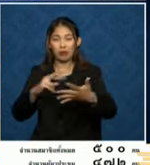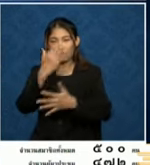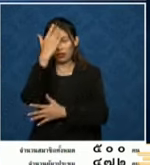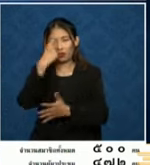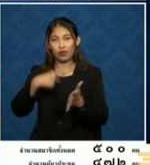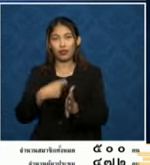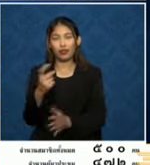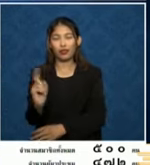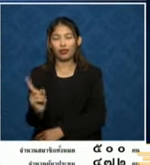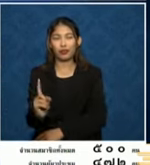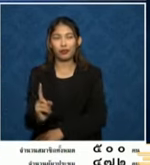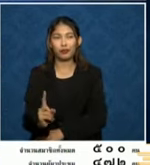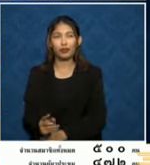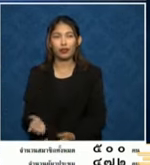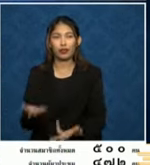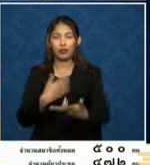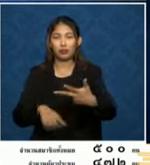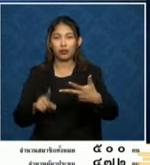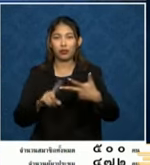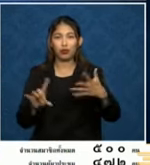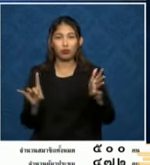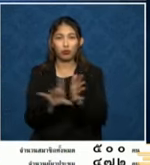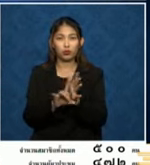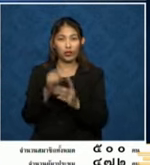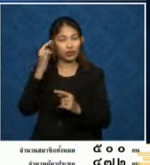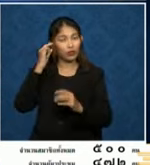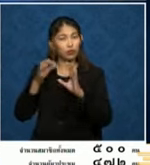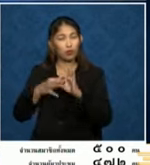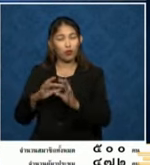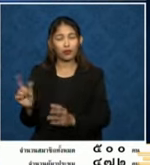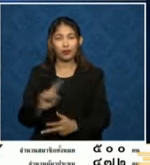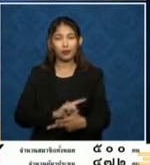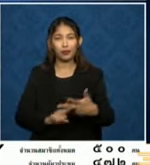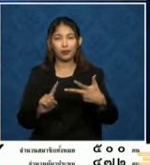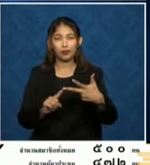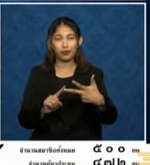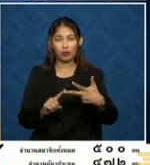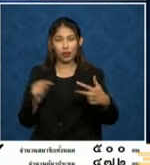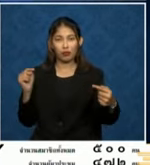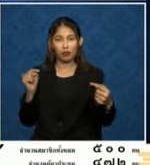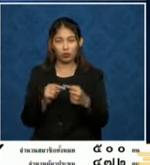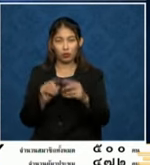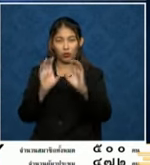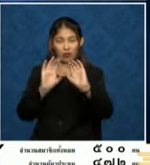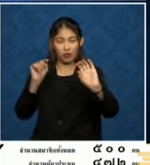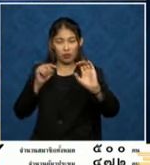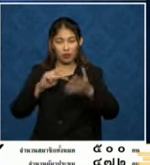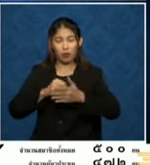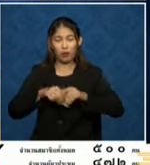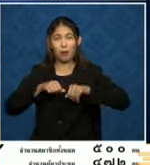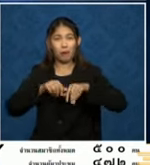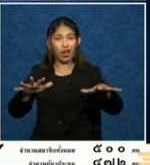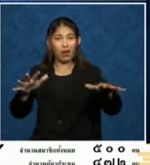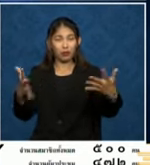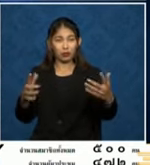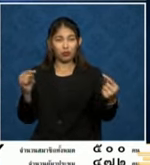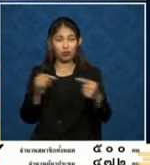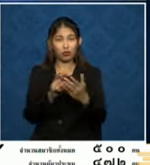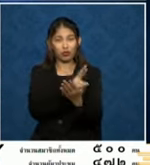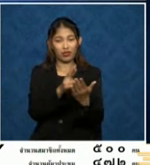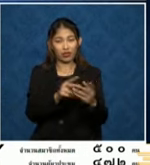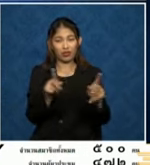ใดส่วนข้อกังวลประการสุดท้ายครับท่านประธานประการที่3คือการที่รัฐบาลนั้นไม่เผยแพร่รายงานของคณะกรรมการ